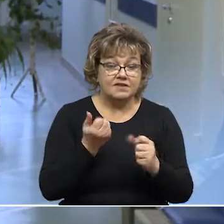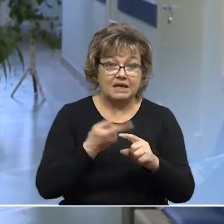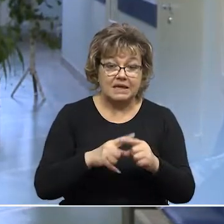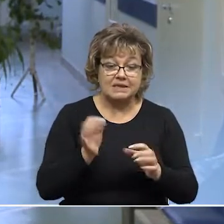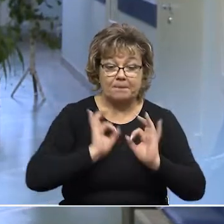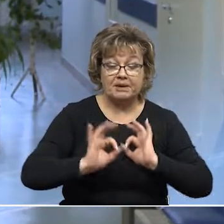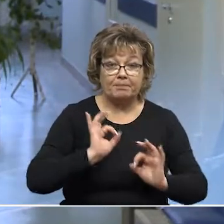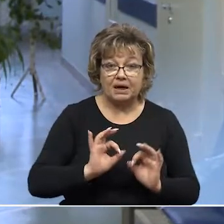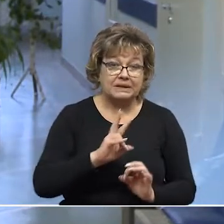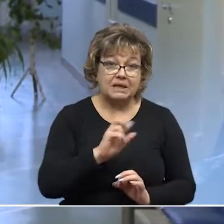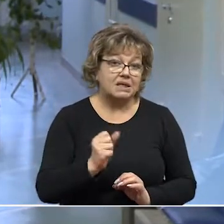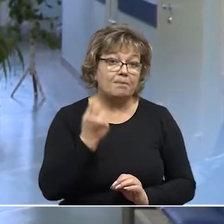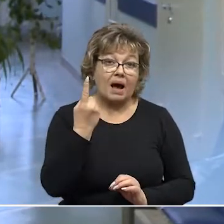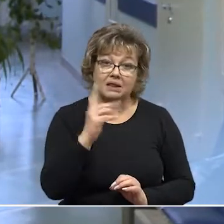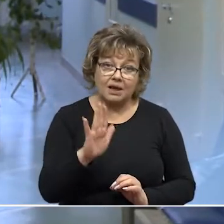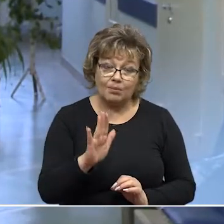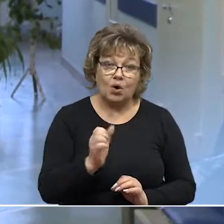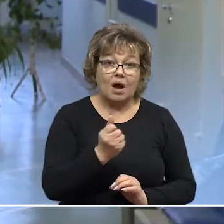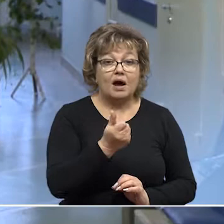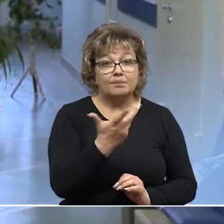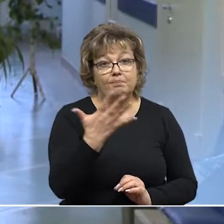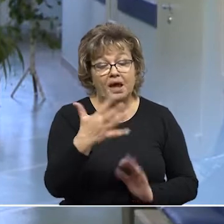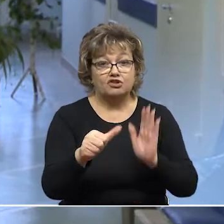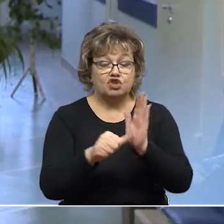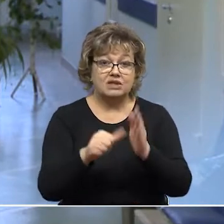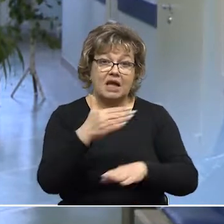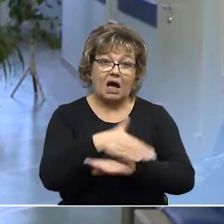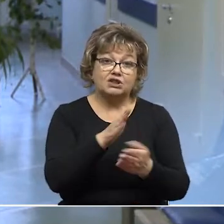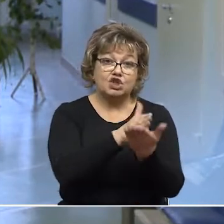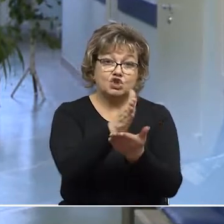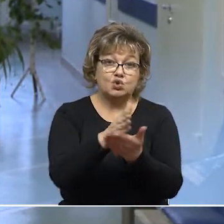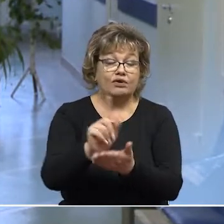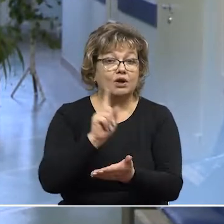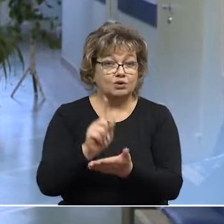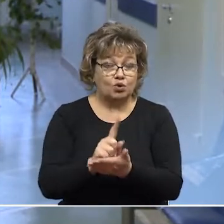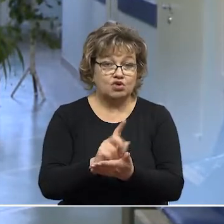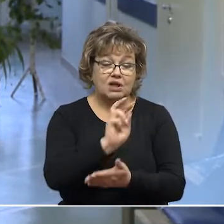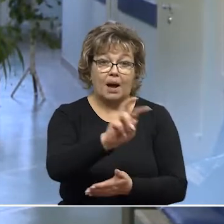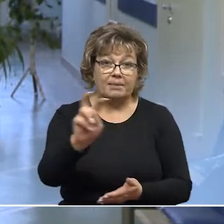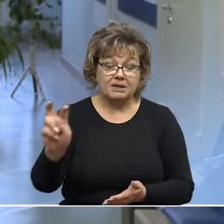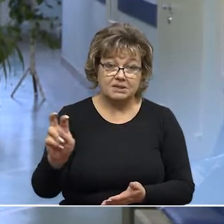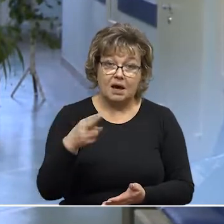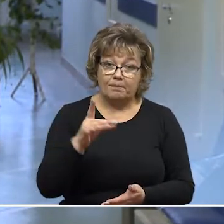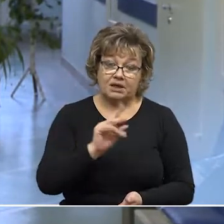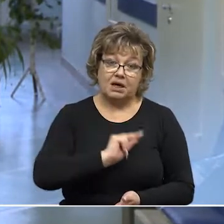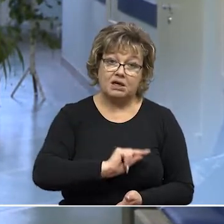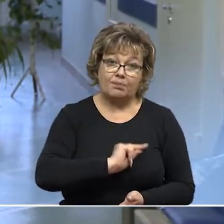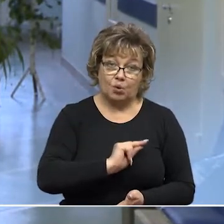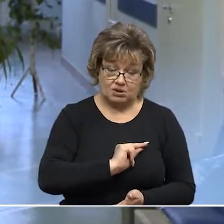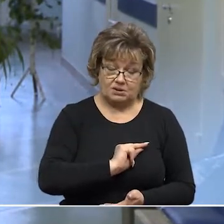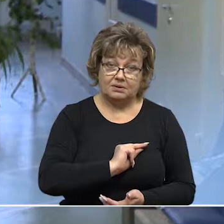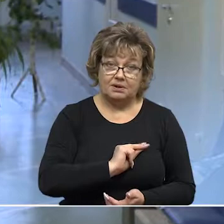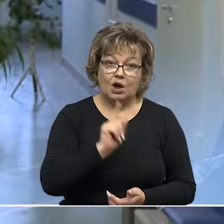все препараты и не по одному, а по несколько и более там 5-6 адресов он должен это обойти. А при